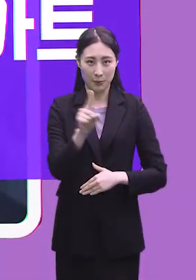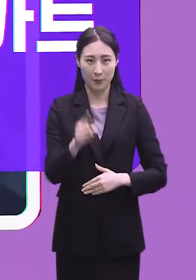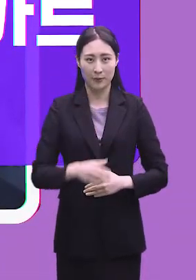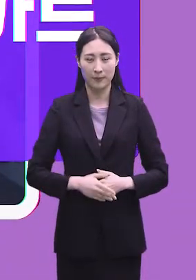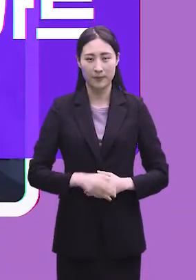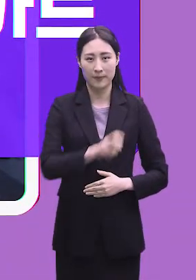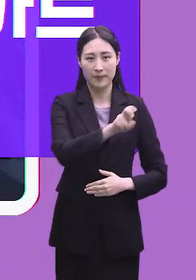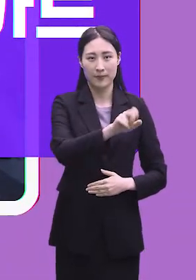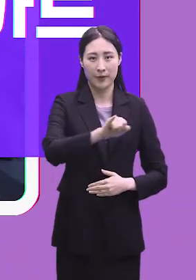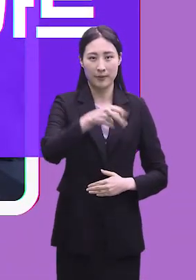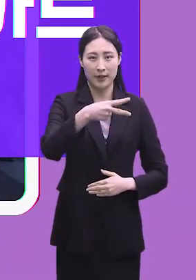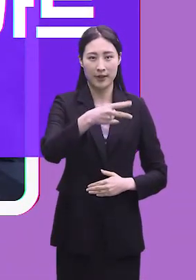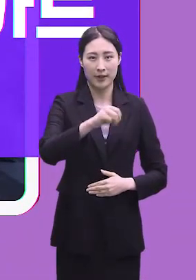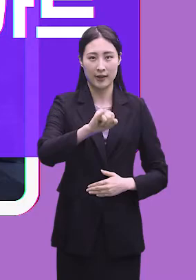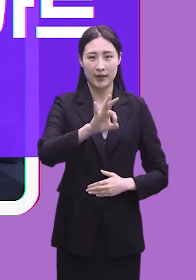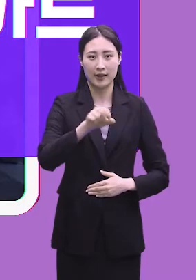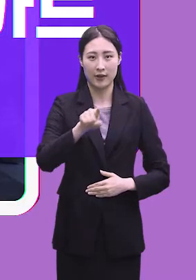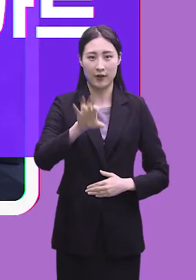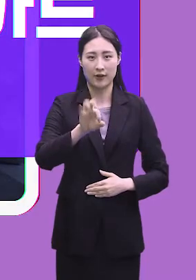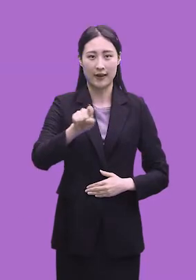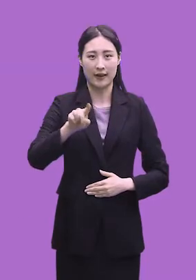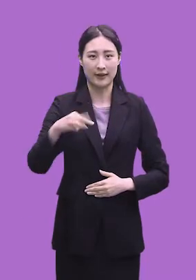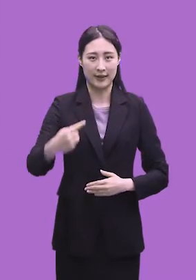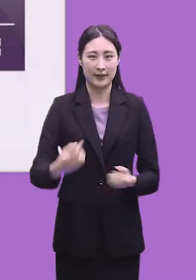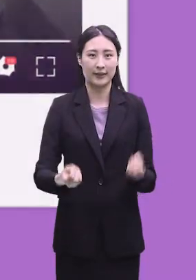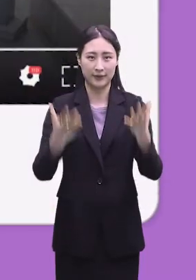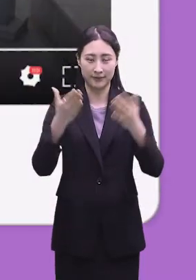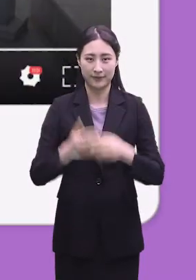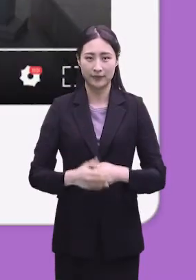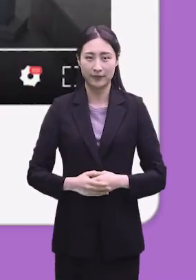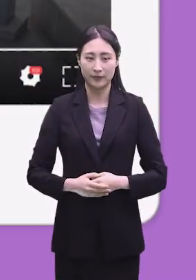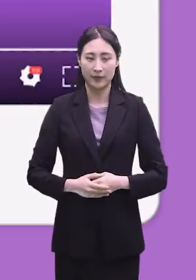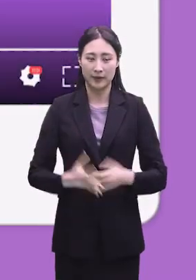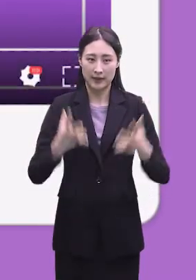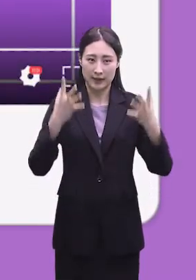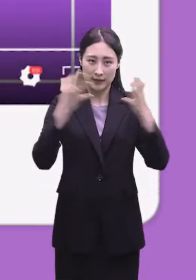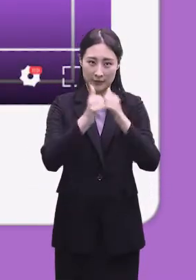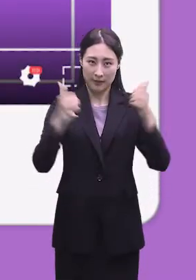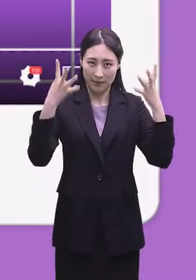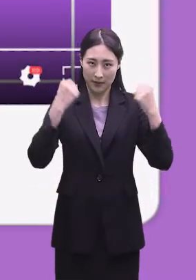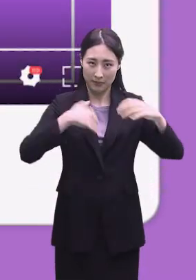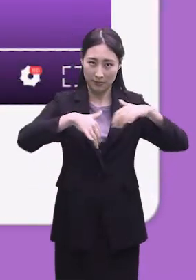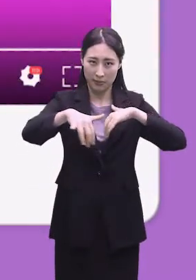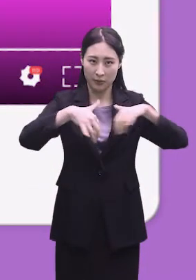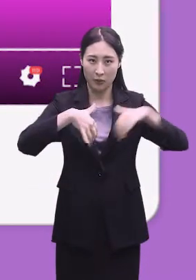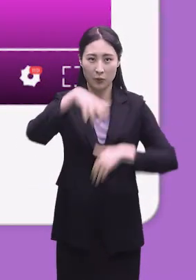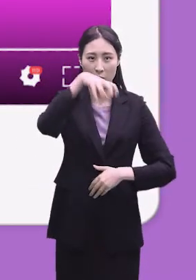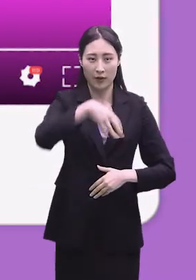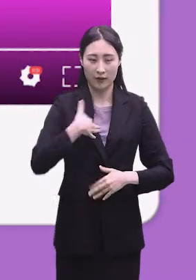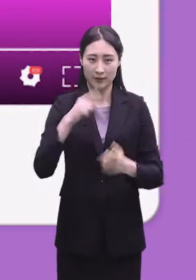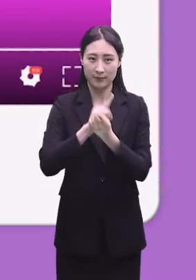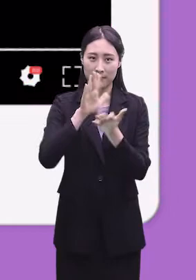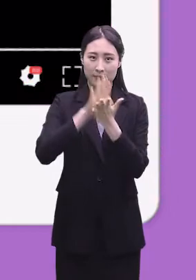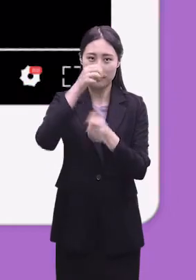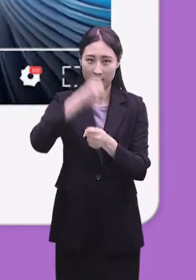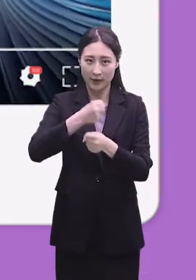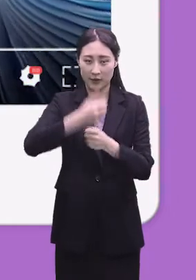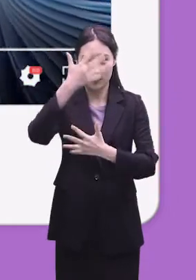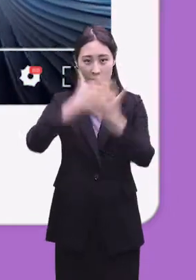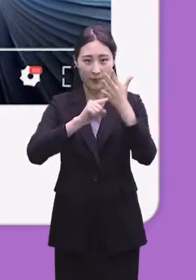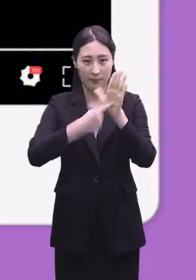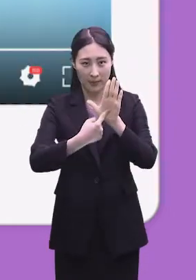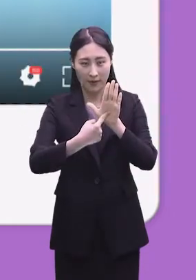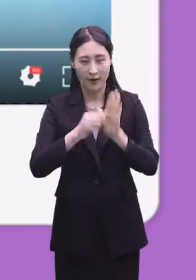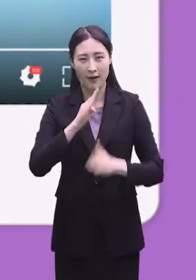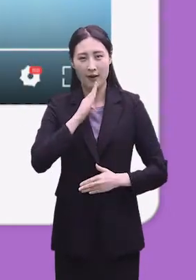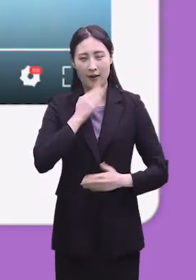마지막은 미디어 아트 공모전입니다. 많은 사람들이 오가는 거리에 내가 직접 만든 영상이 나온다면 정말